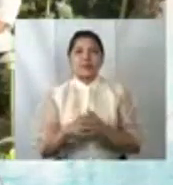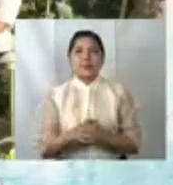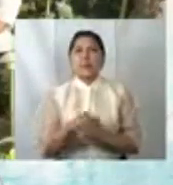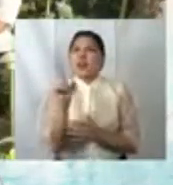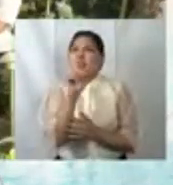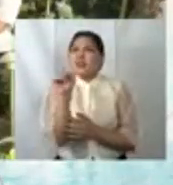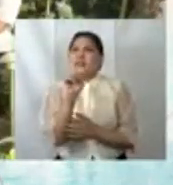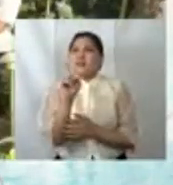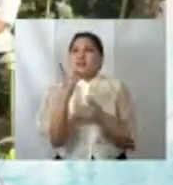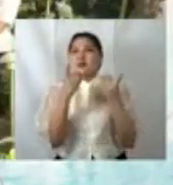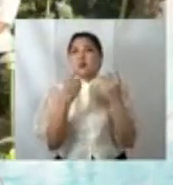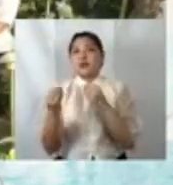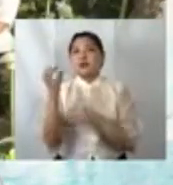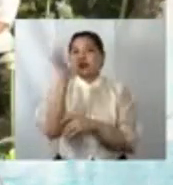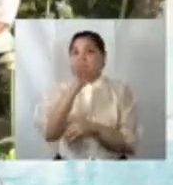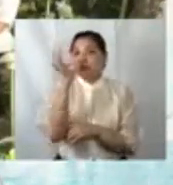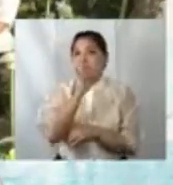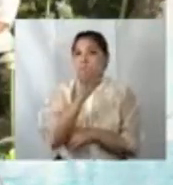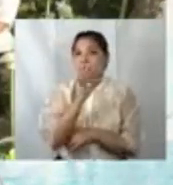ng mga Pilipino?